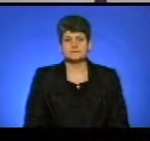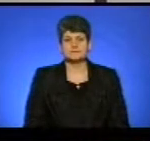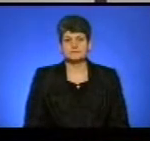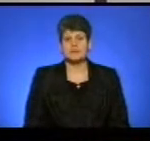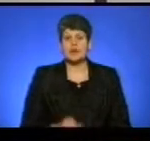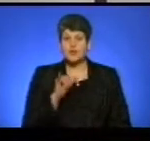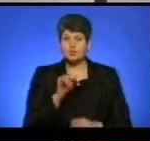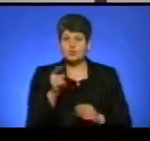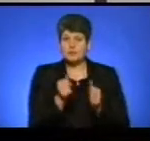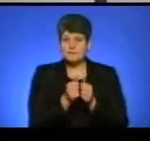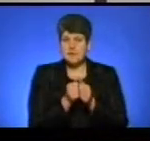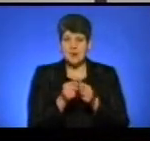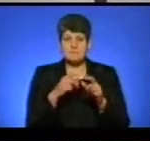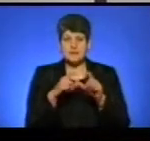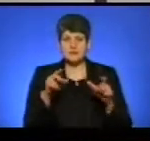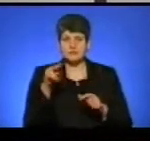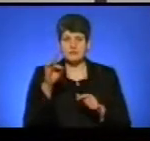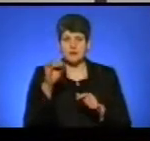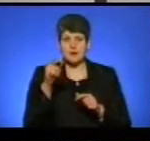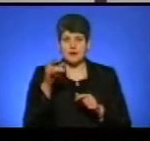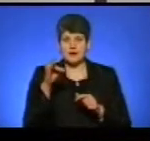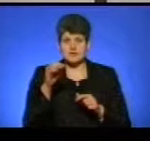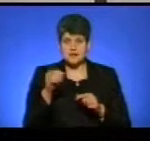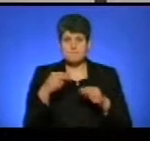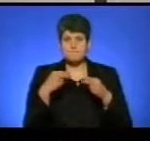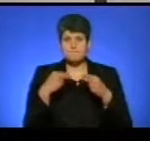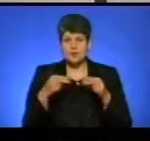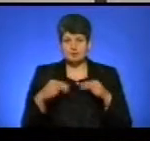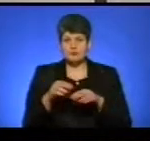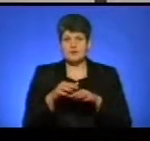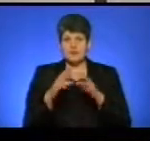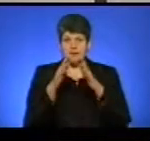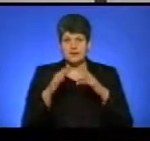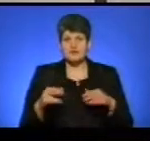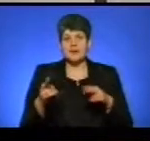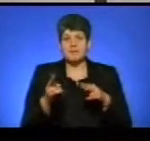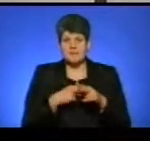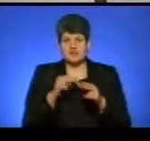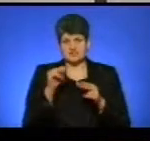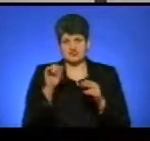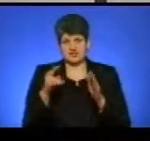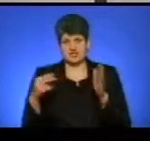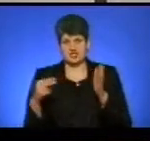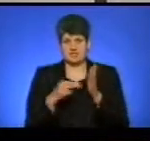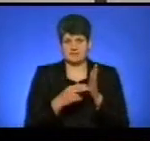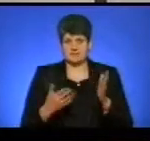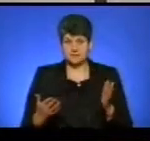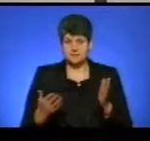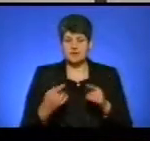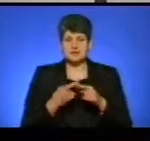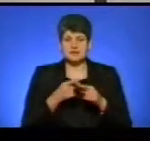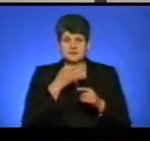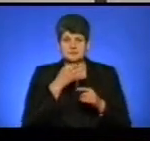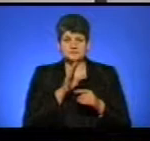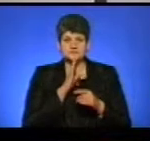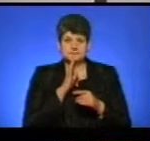У Тернополі біля магазину «Прогрес» продають ялинки без відповідних чіпів. Про це телефонним новинам повідомила тернополянка Вікторія. Назвати